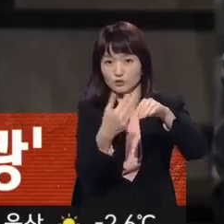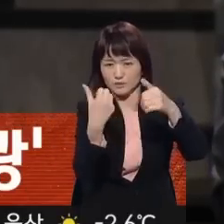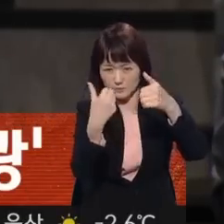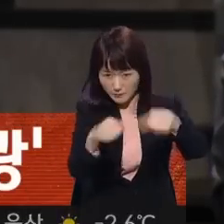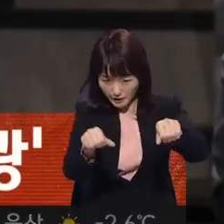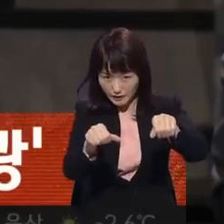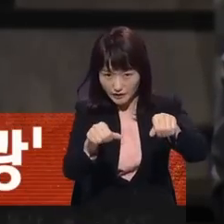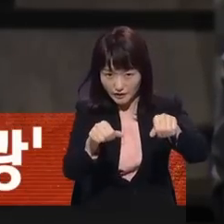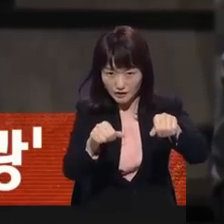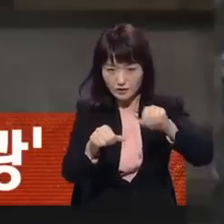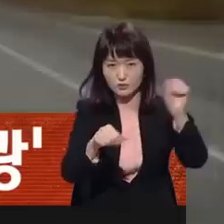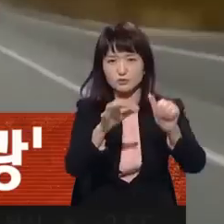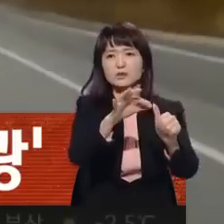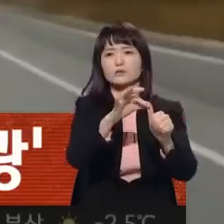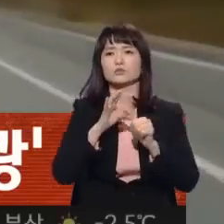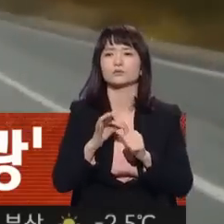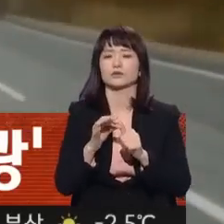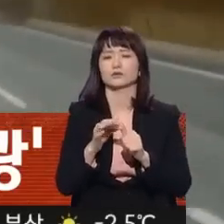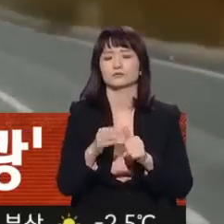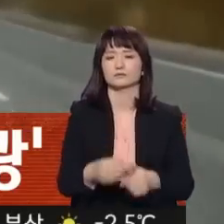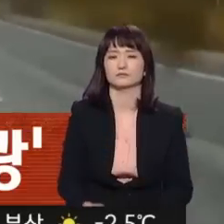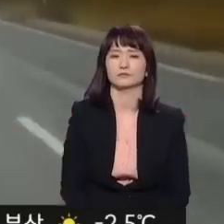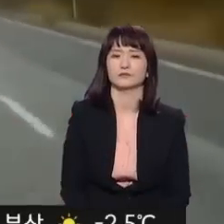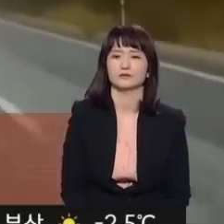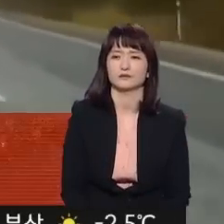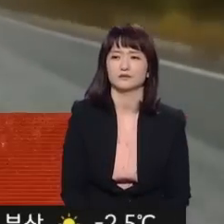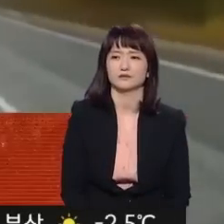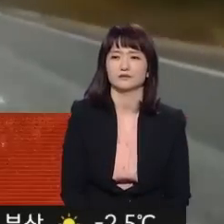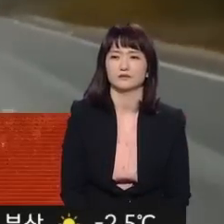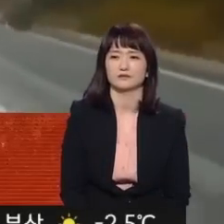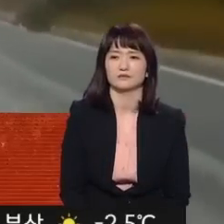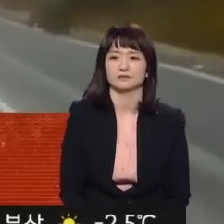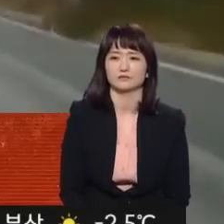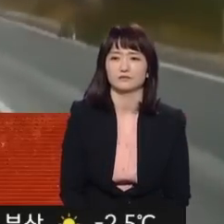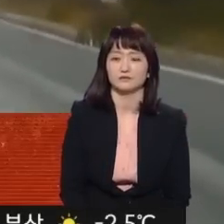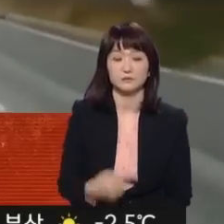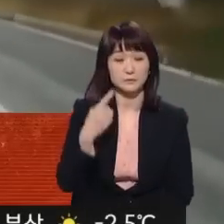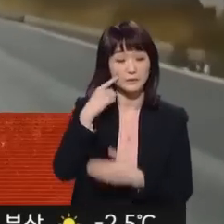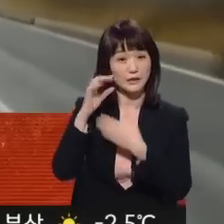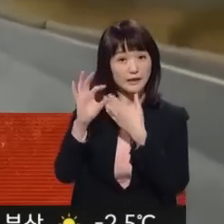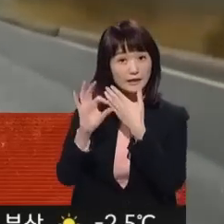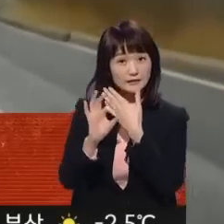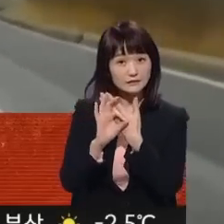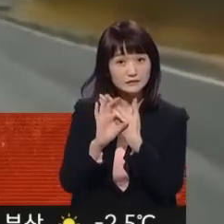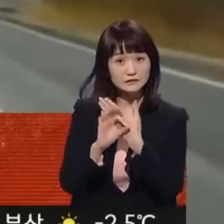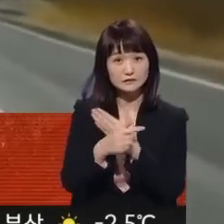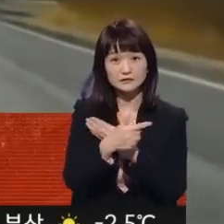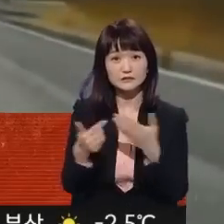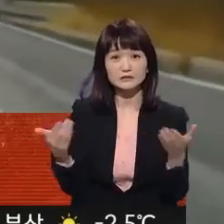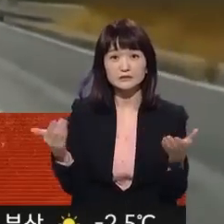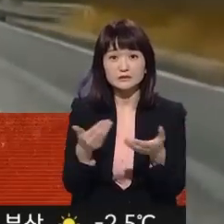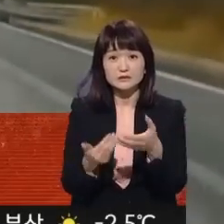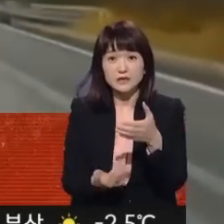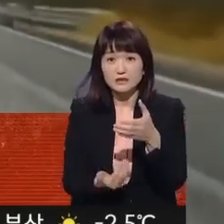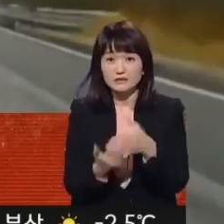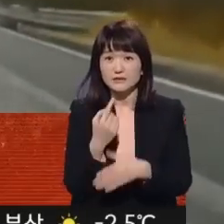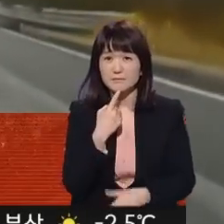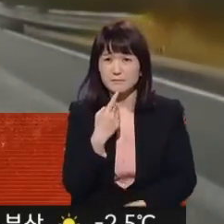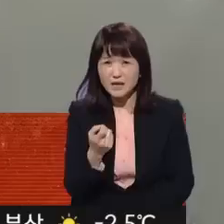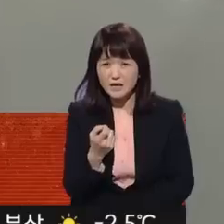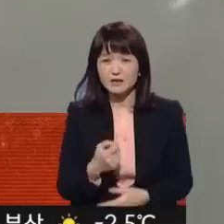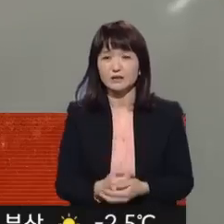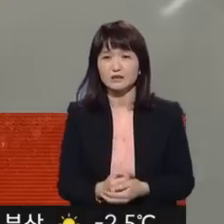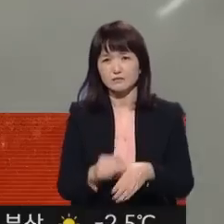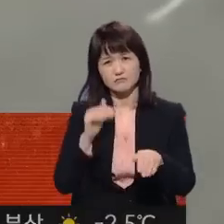결국에는 생명을 살린 일입니다. 이야, 아니 팀장님 만약에 저거 하마터면 큰 사고로 2차, 3차